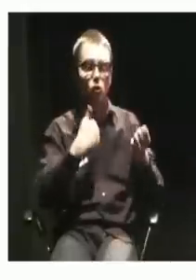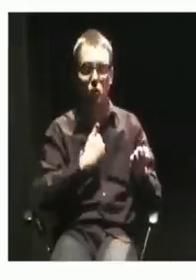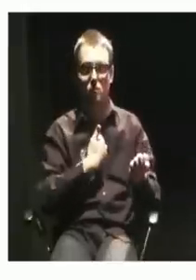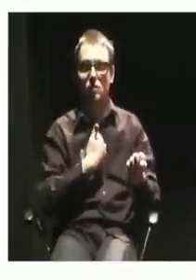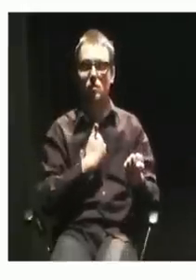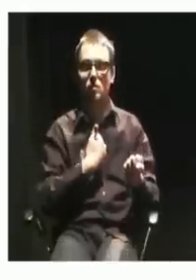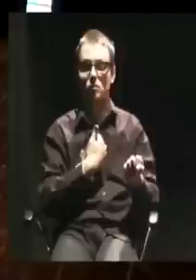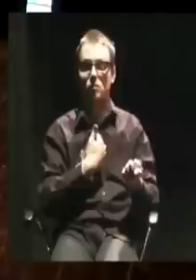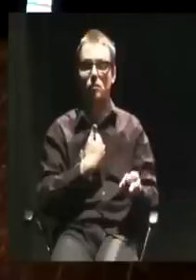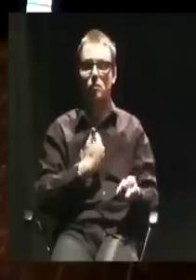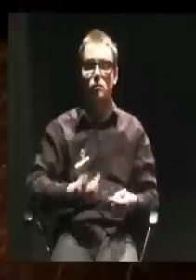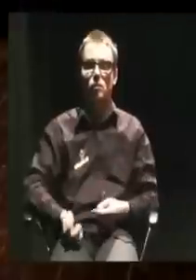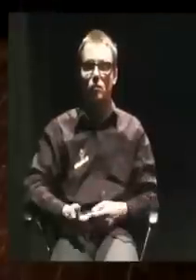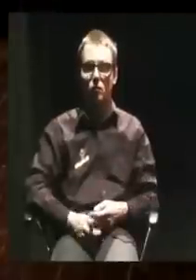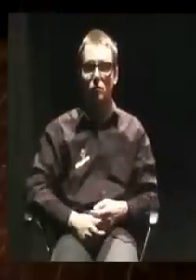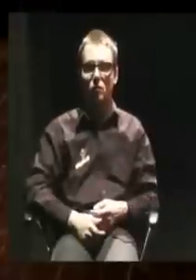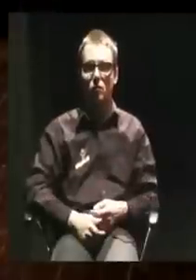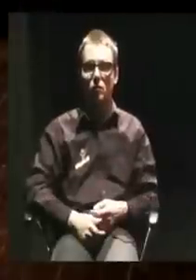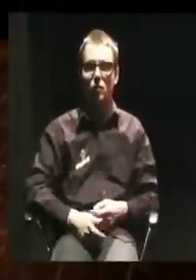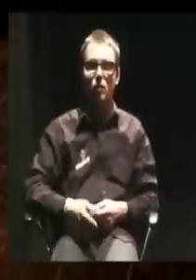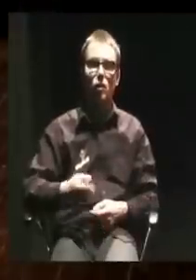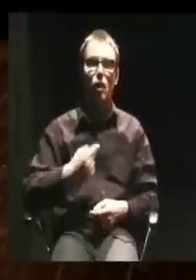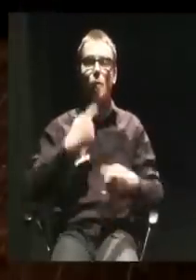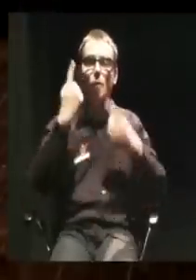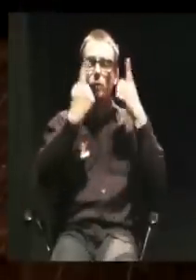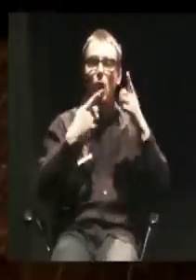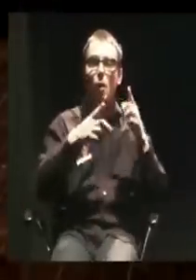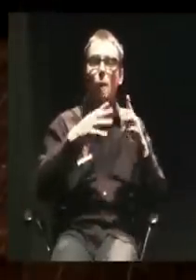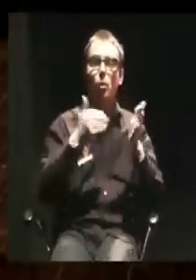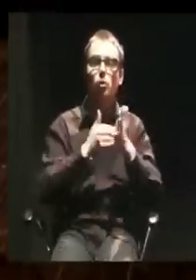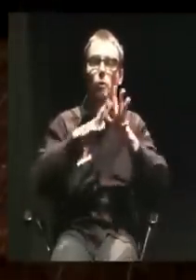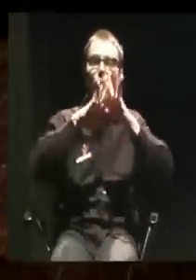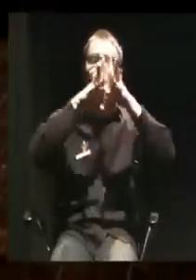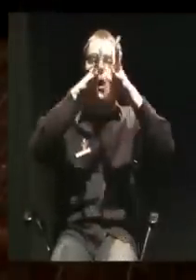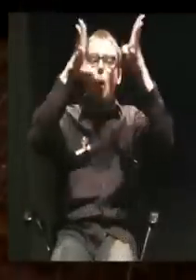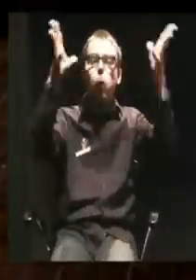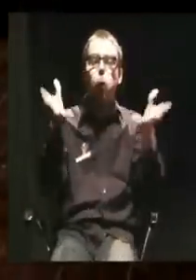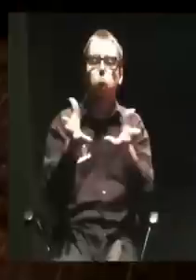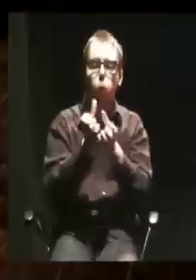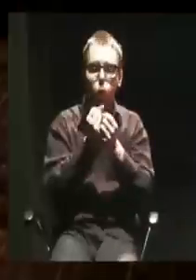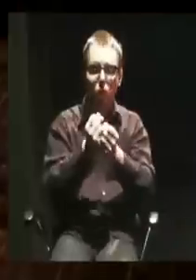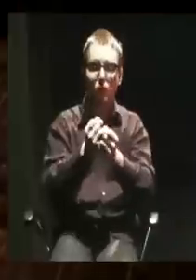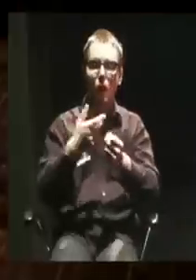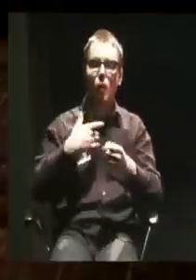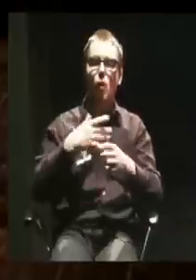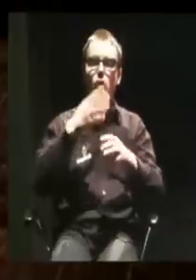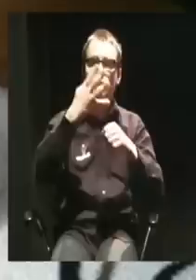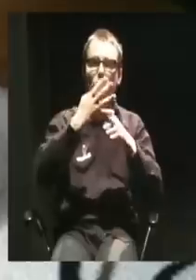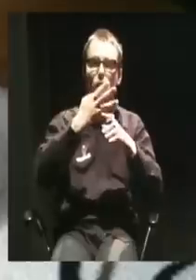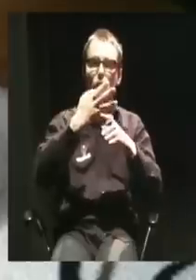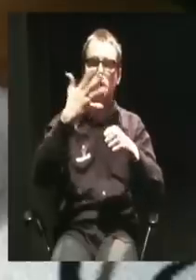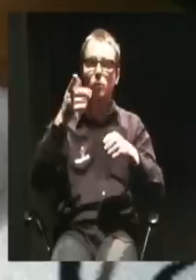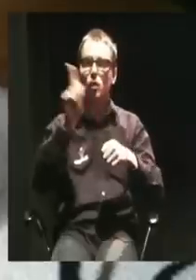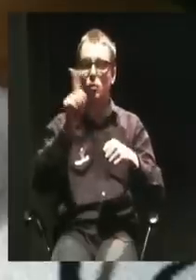że zwróci to uwagę Lady Gagi na mnie. Pomyślałem, balon imitujący prezent. Pompowało się go 45 minut, potem się było